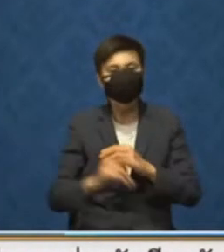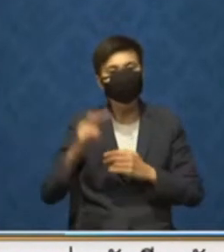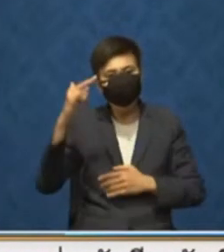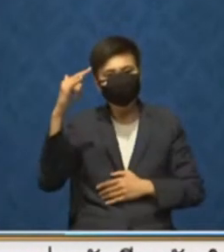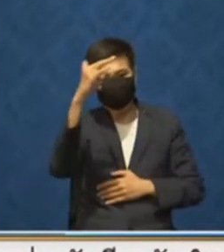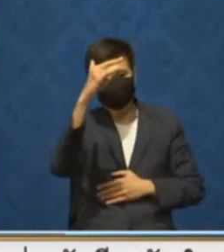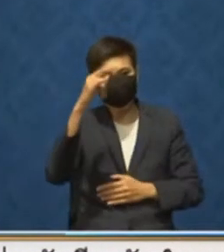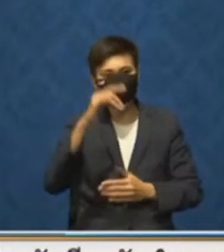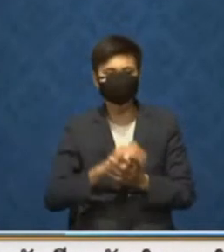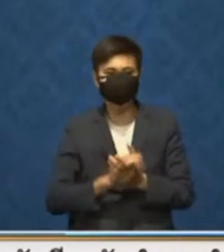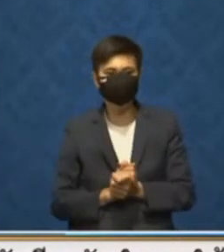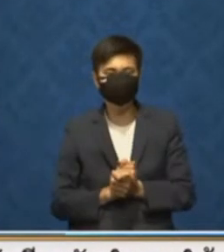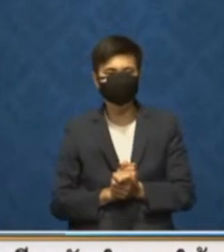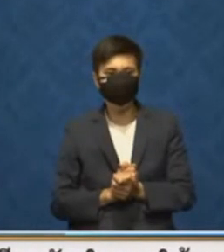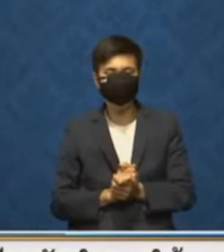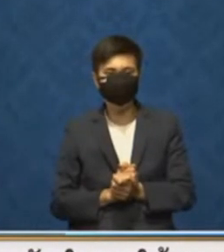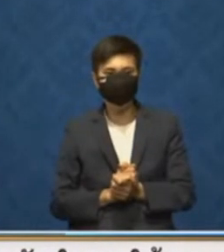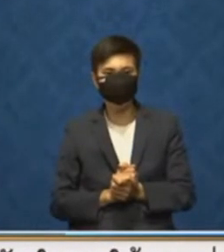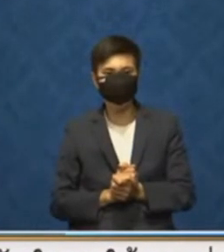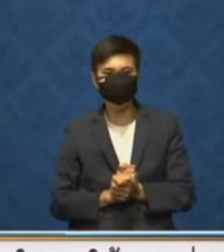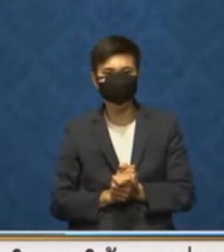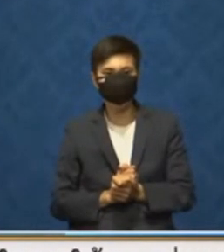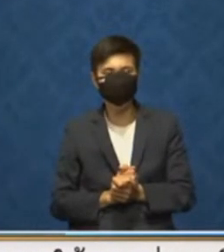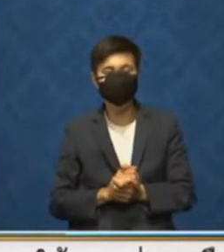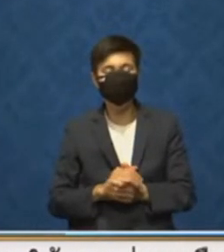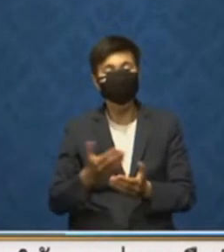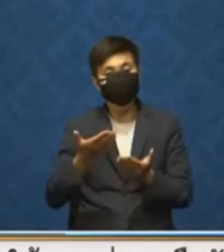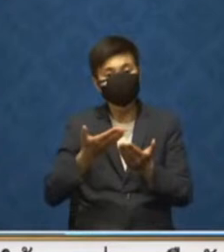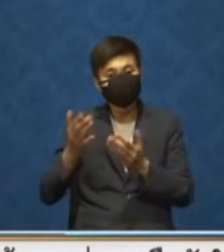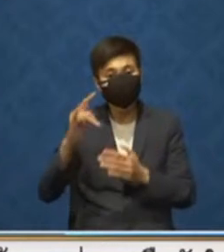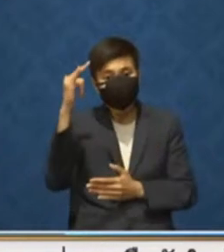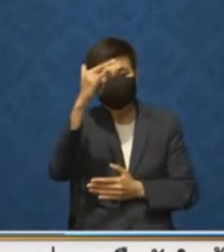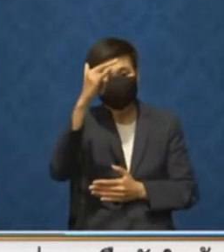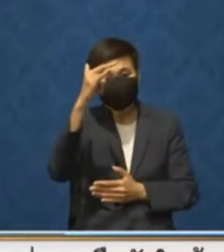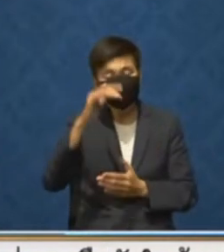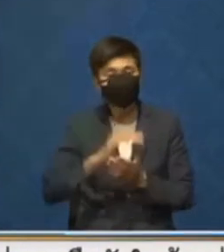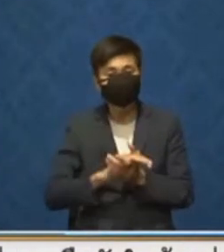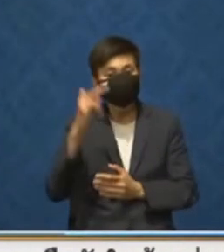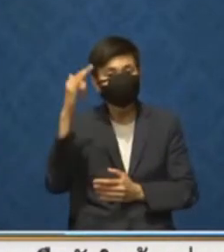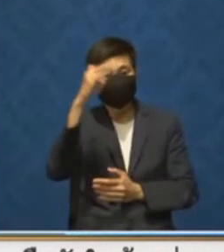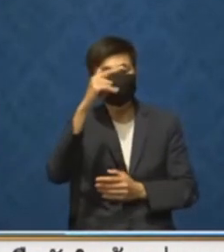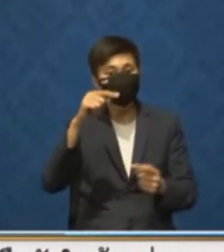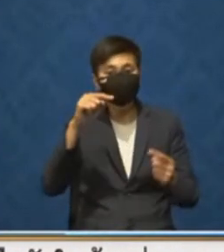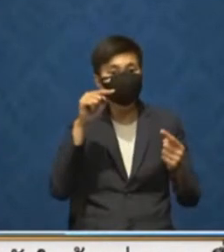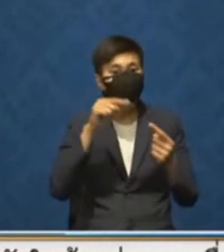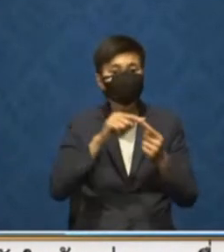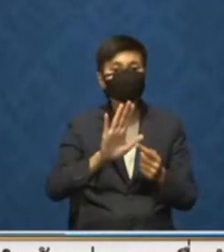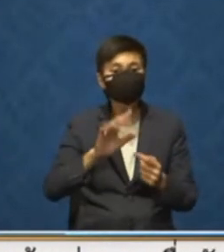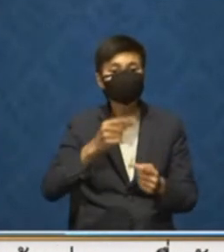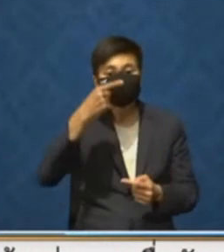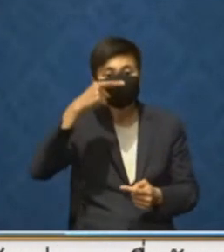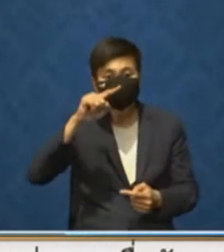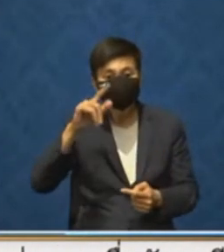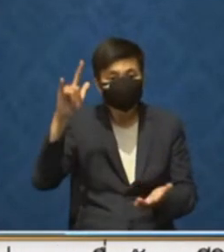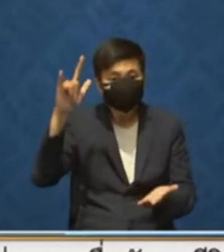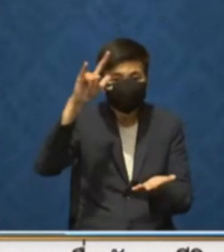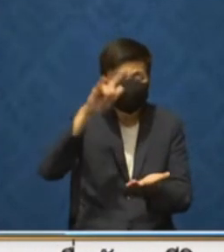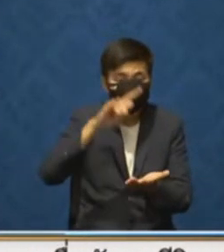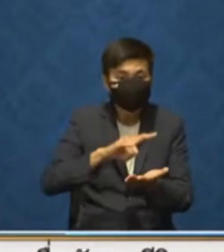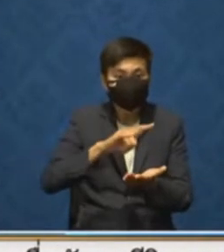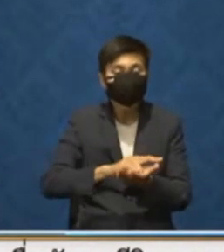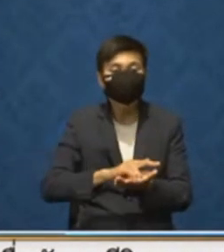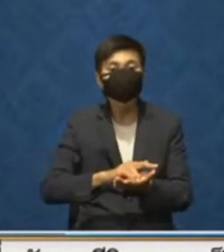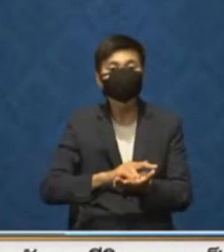ซื้อบินแน่ยังไงครับวินไม่ถึงไทยระหว่างมาส่งในบิลเม็ดถึงไทยเครื่องพัง